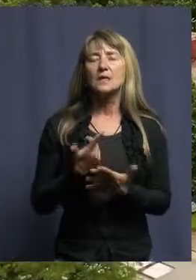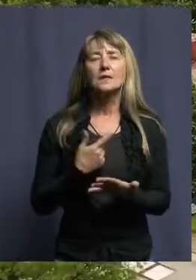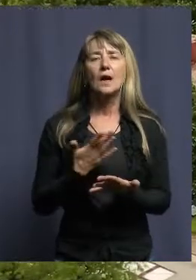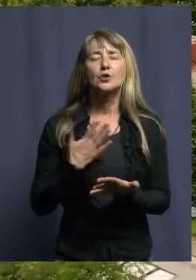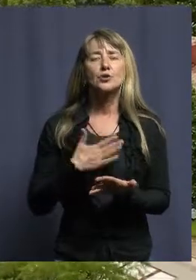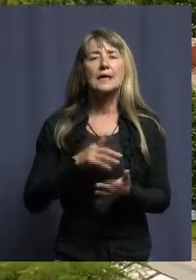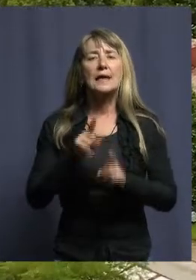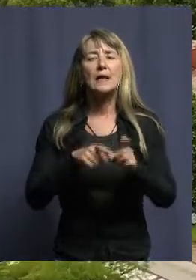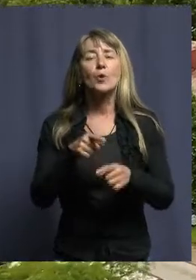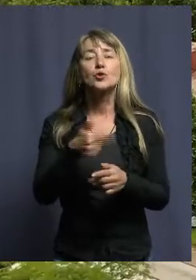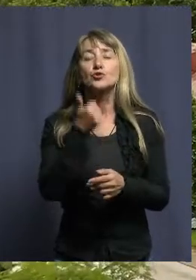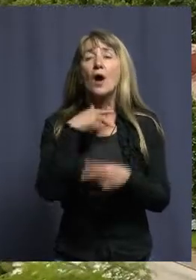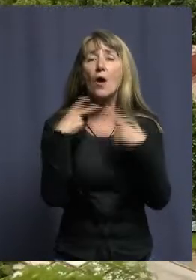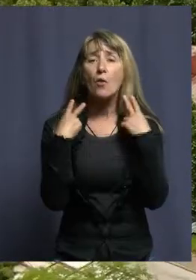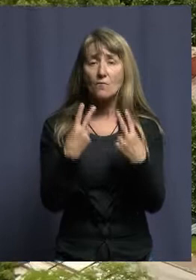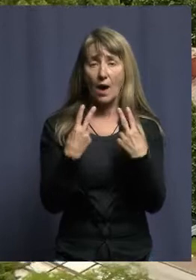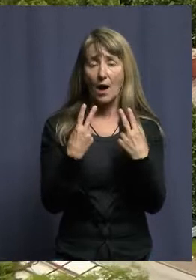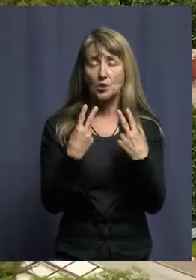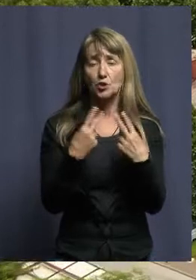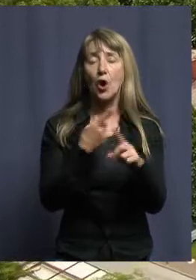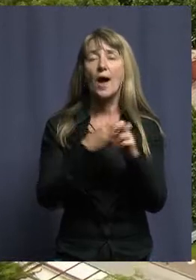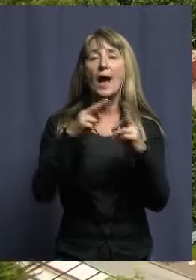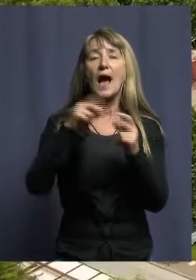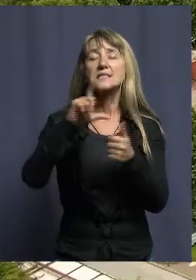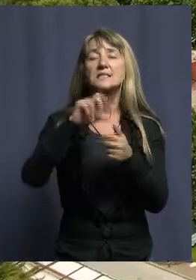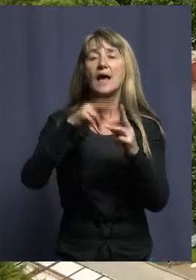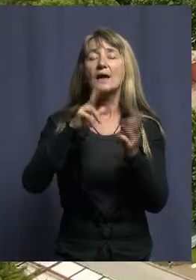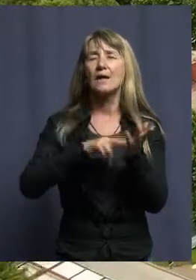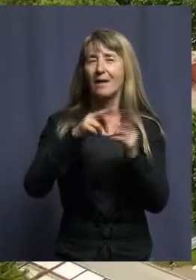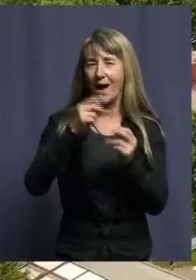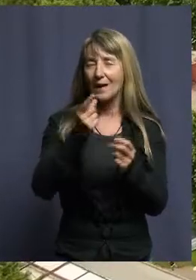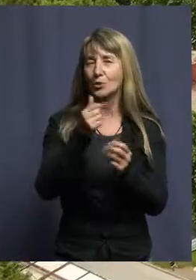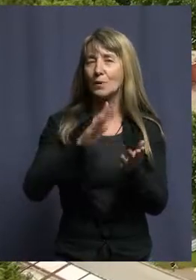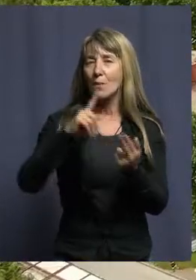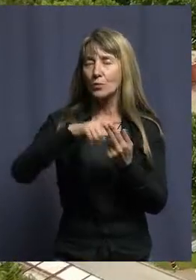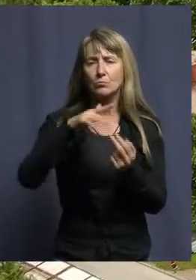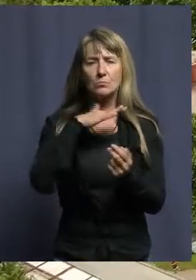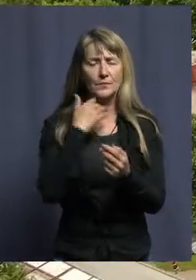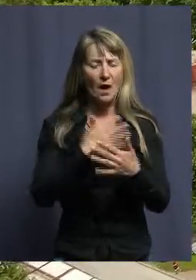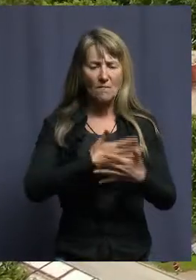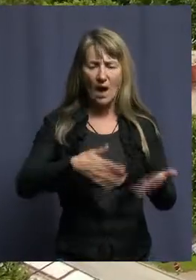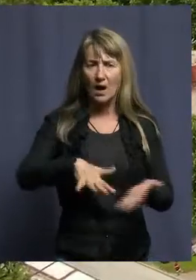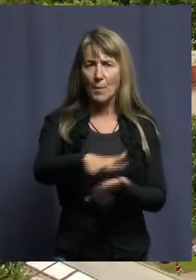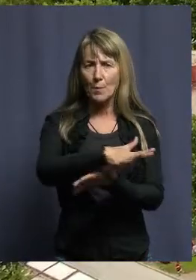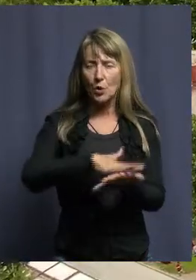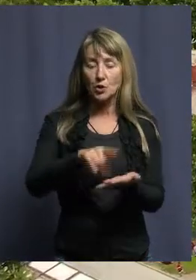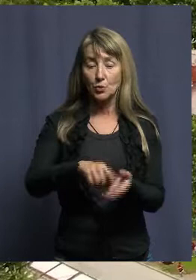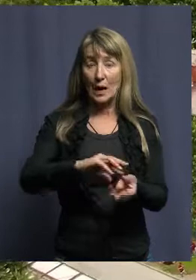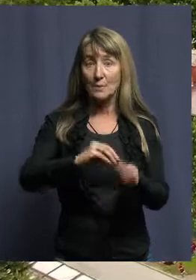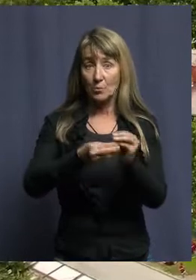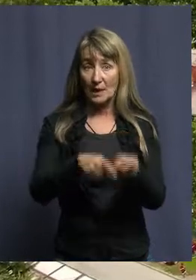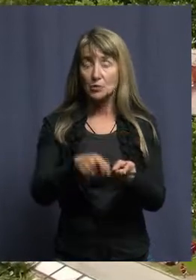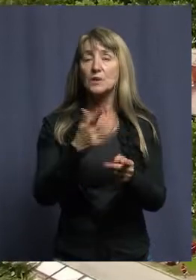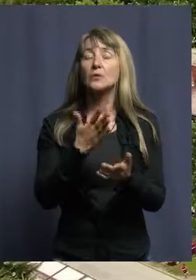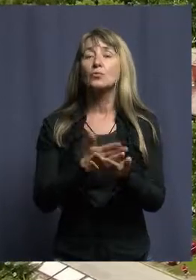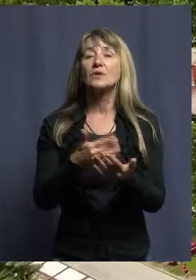ono što je jako bitno za nas. Kasarna, recimo, Radomir Putnik, izuzetan prostor, da tu napravimo pijacu, tu nekad da